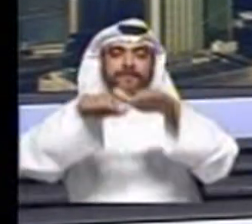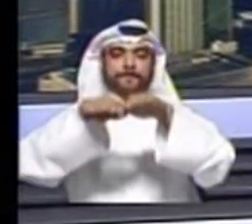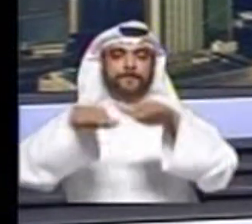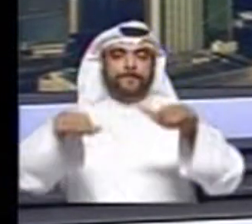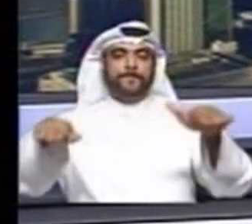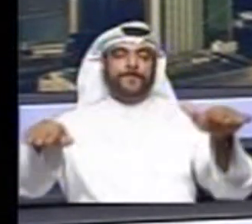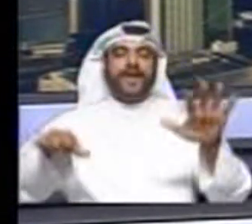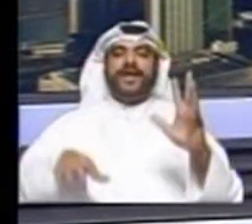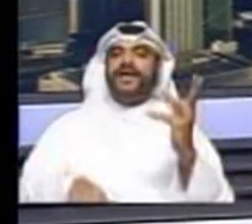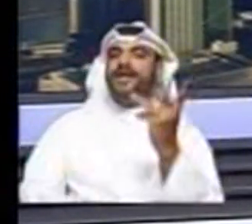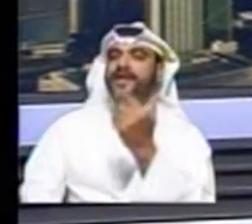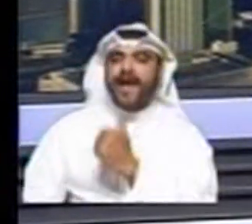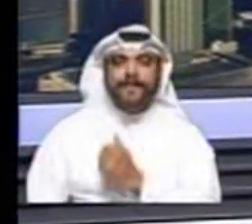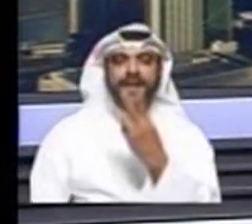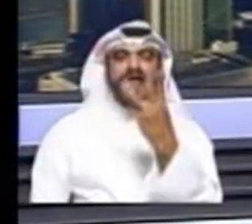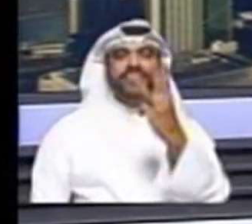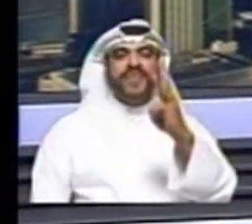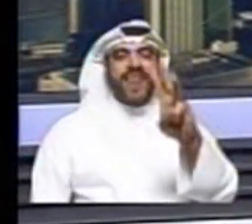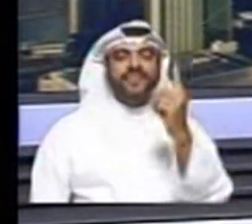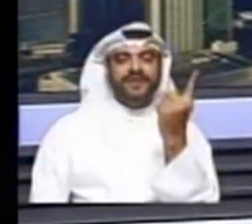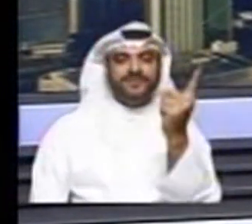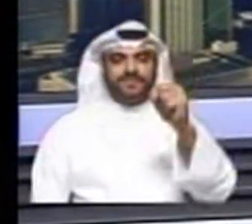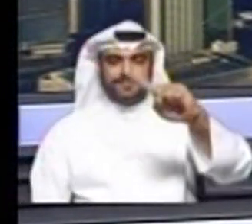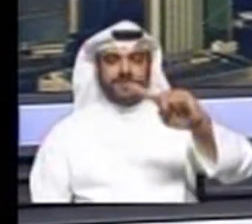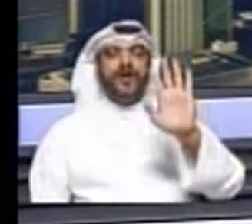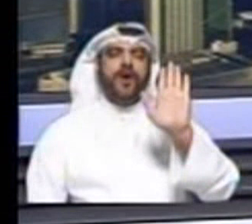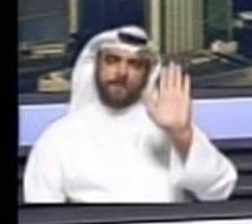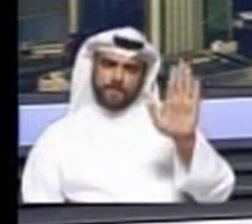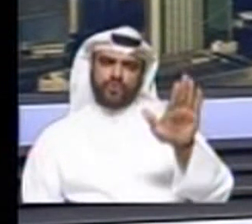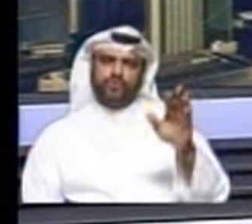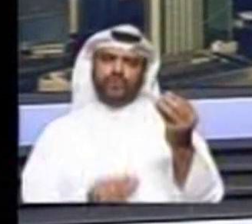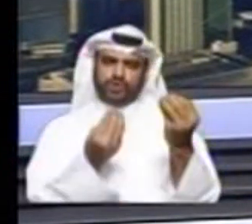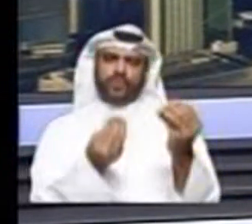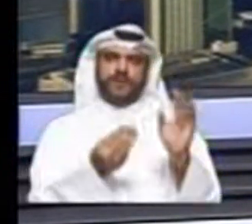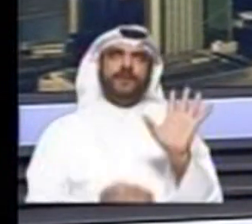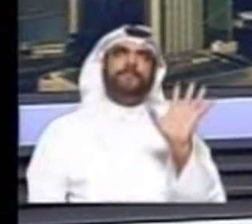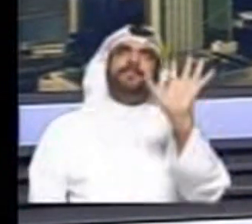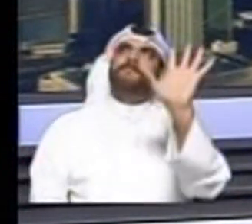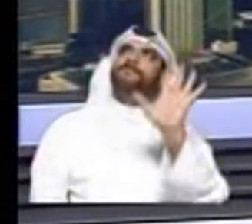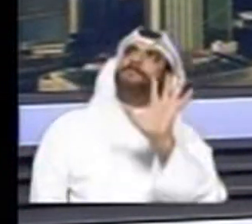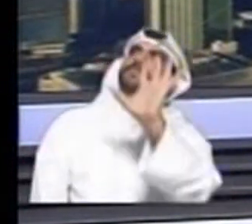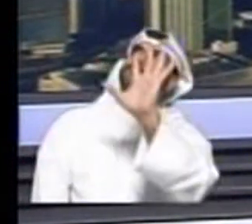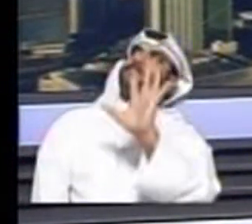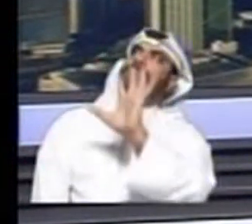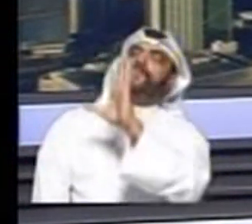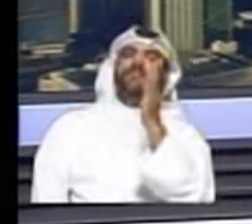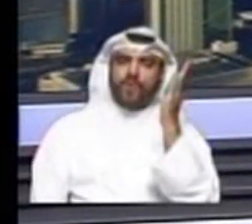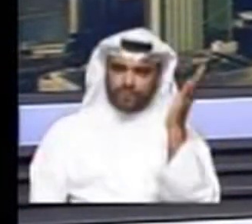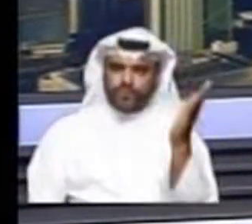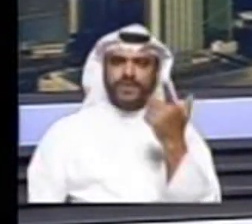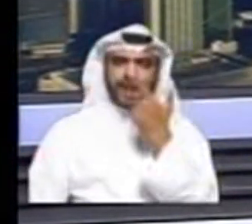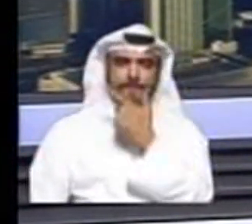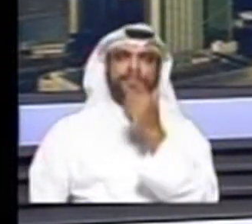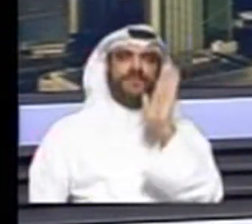في الساعة. أيضا تظهر بعض السحب العالية المتفرقة على بعض المناطق، فرص أيضا لأمطار خفيفة متفرقة اليوم ومستمرة